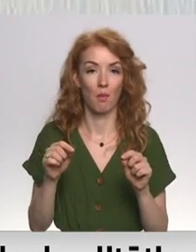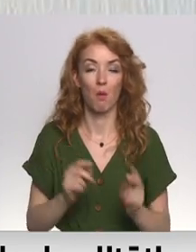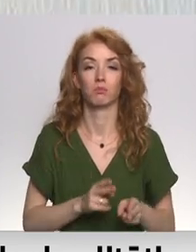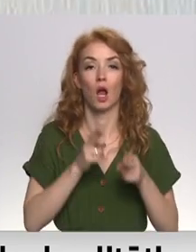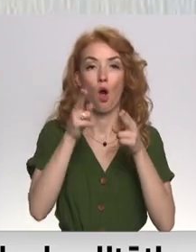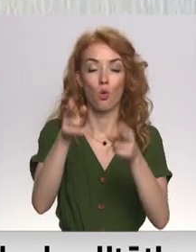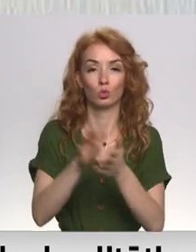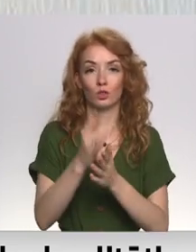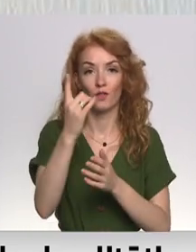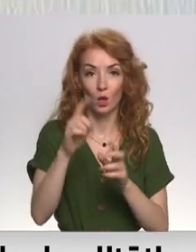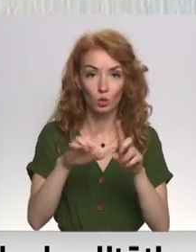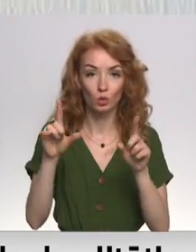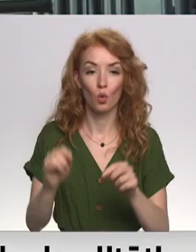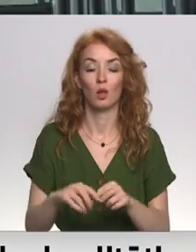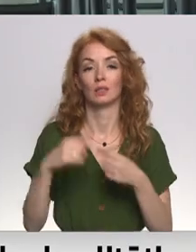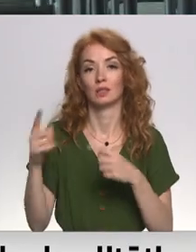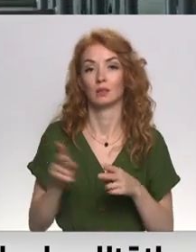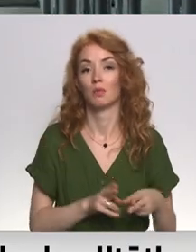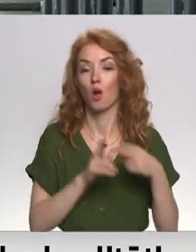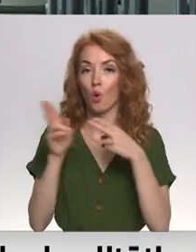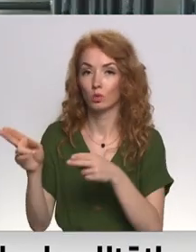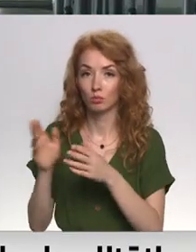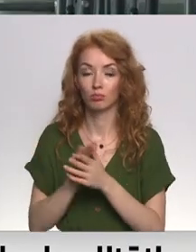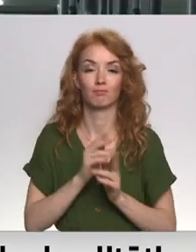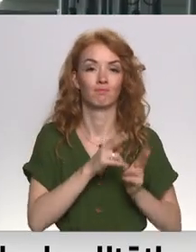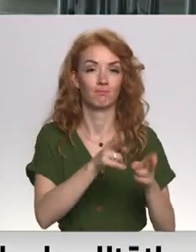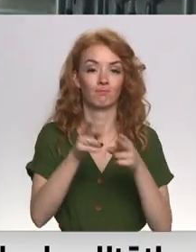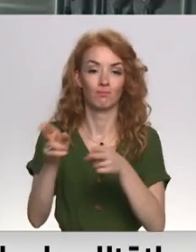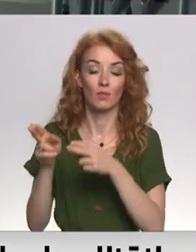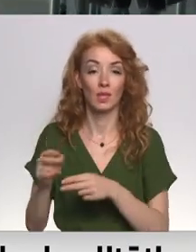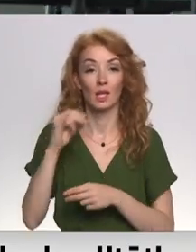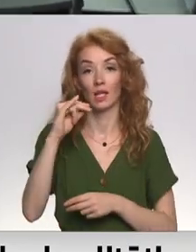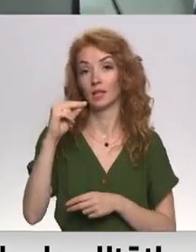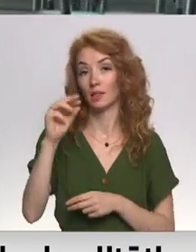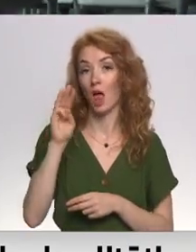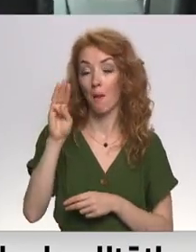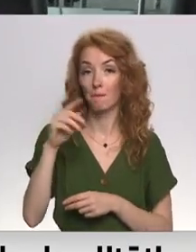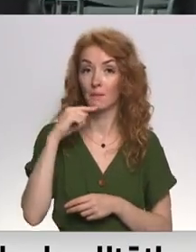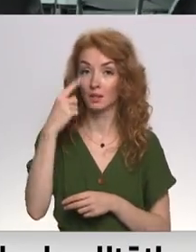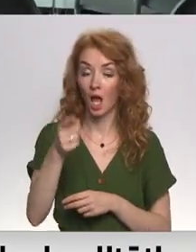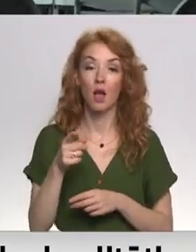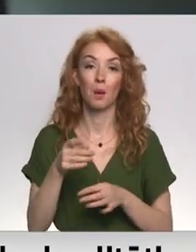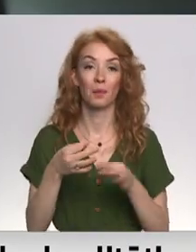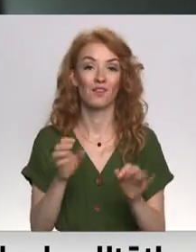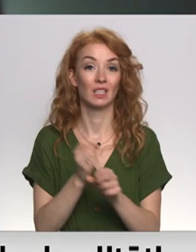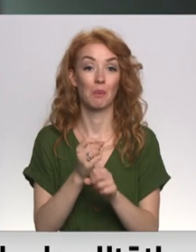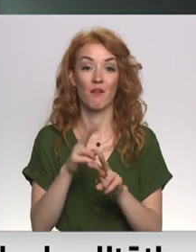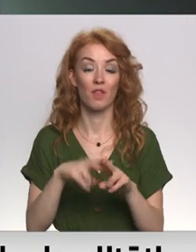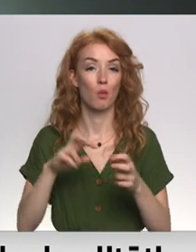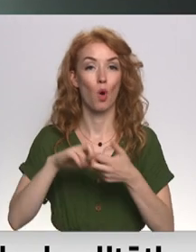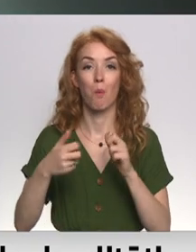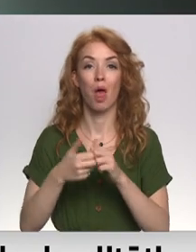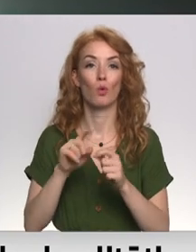skolu, otrā dienā brauc uz otru skolu. Izglītības un zinātnes ministrijā savukārt uzsver, ka vakanšu problēmu skolās vienā